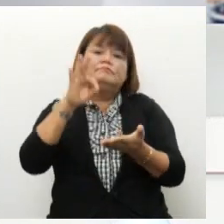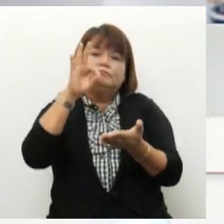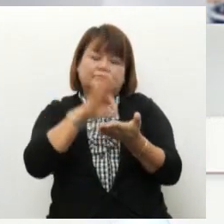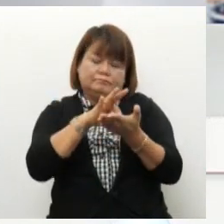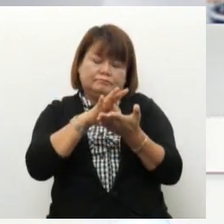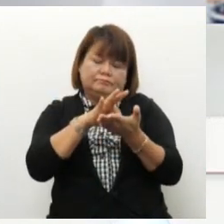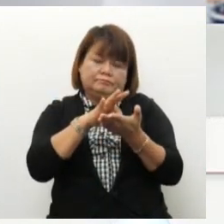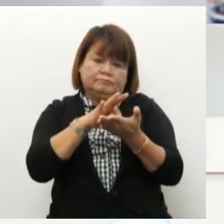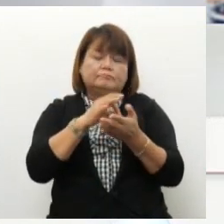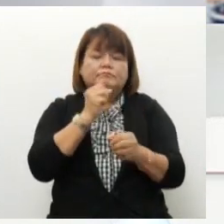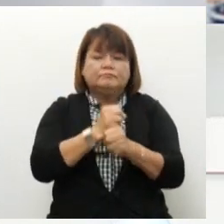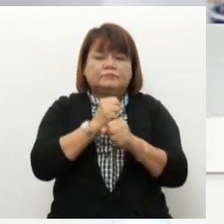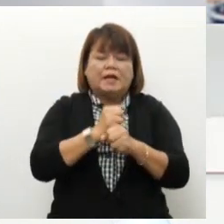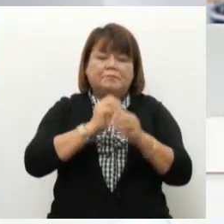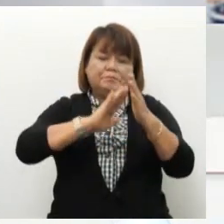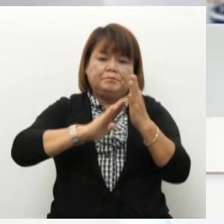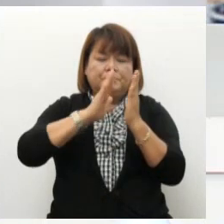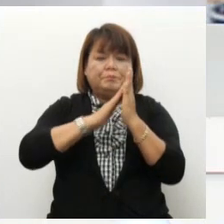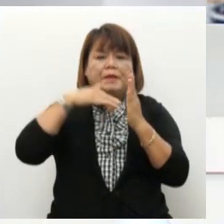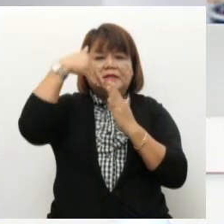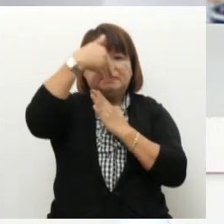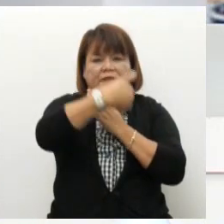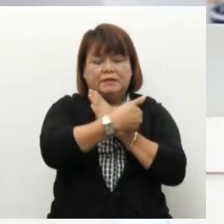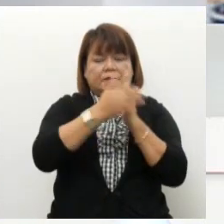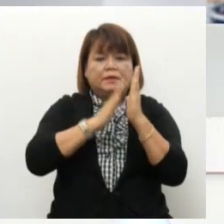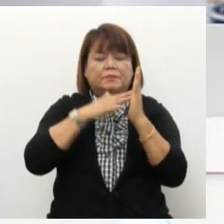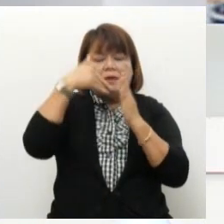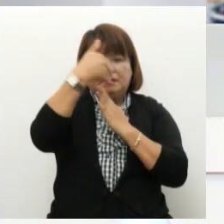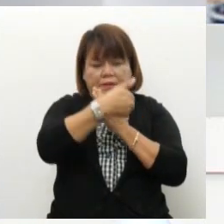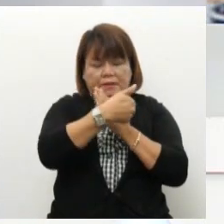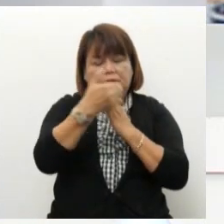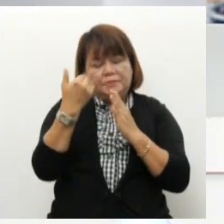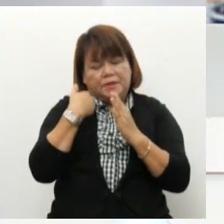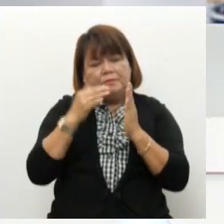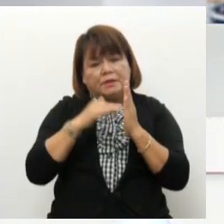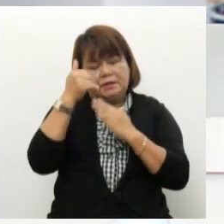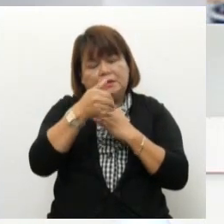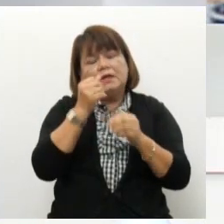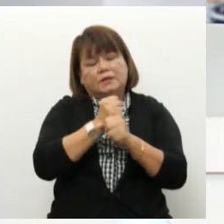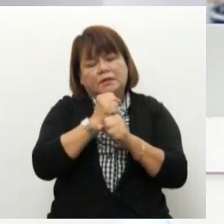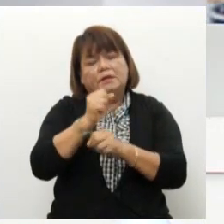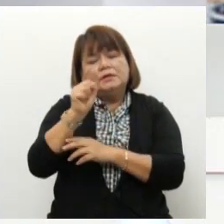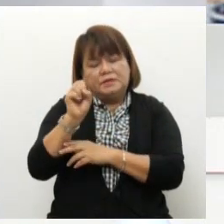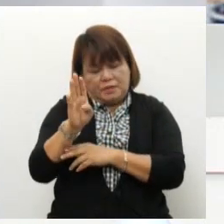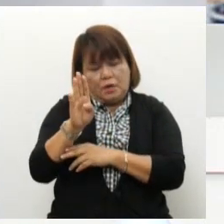การทำปฏิทินนะครับซึ่งเราจะมีปฏิทินการดำเนินการสอบคั